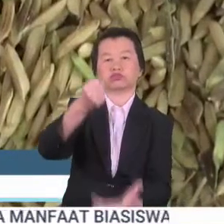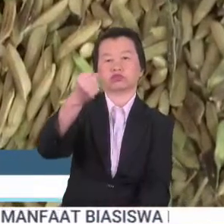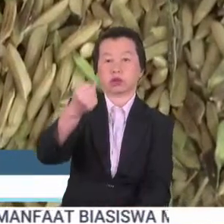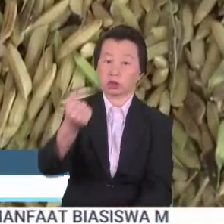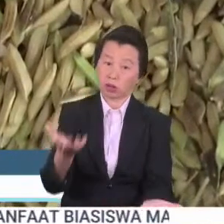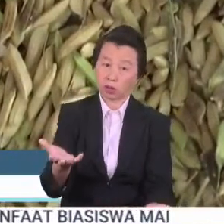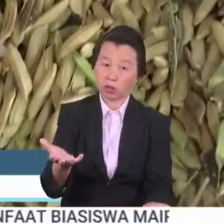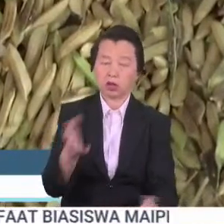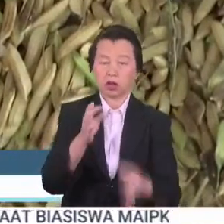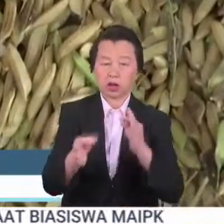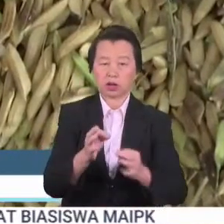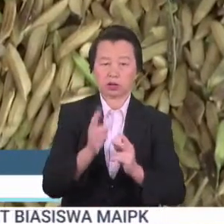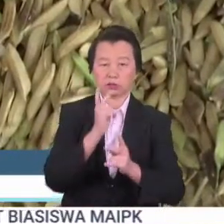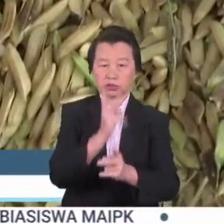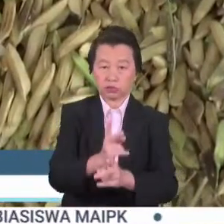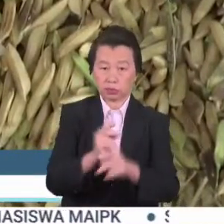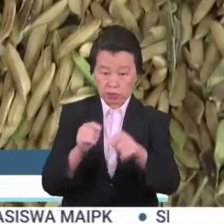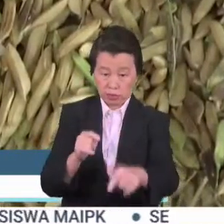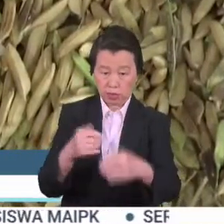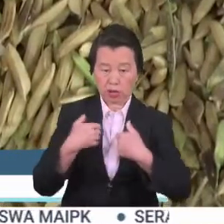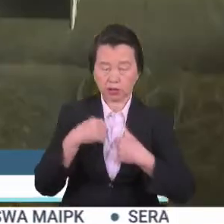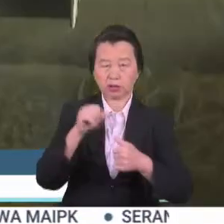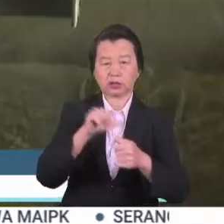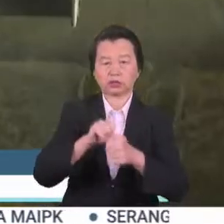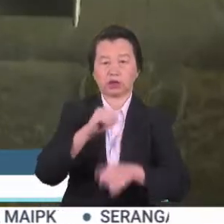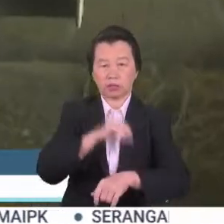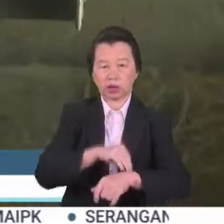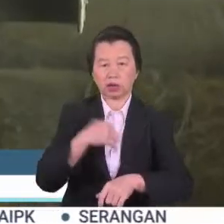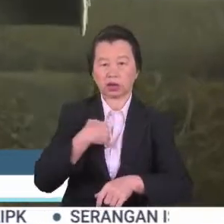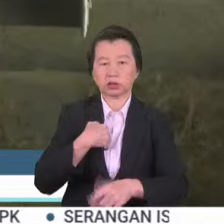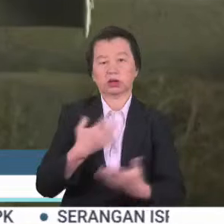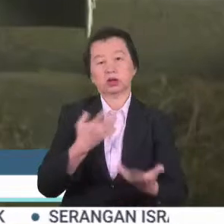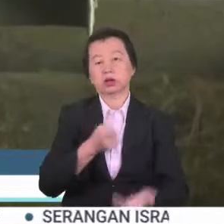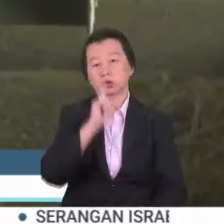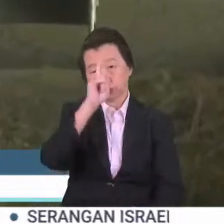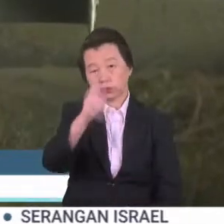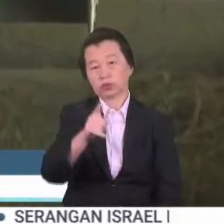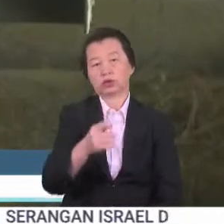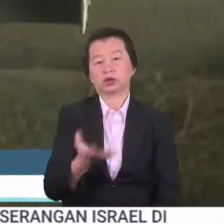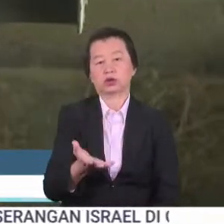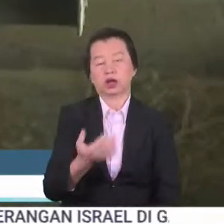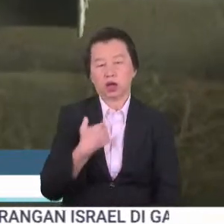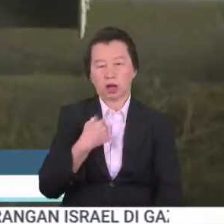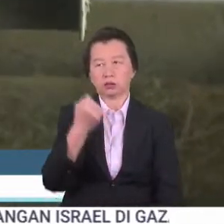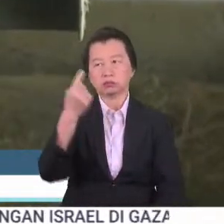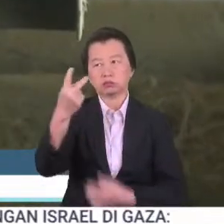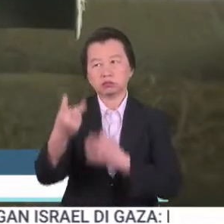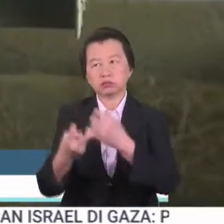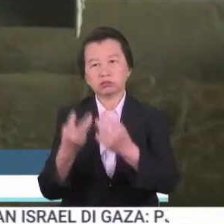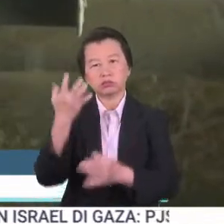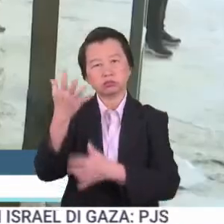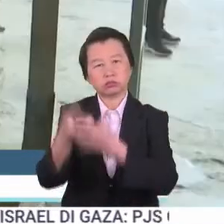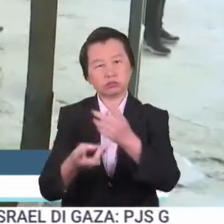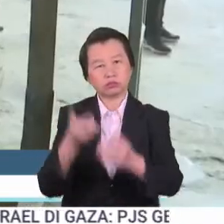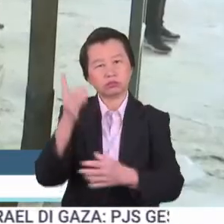jadi simpanan ini ada setiap masa sudah tentu pada beberapa